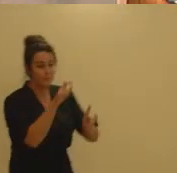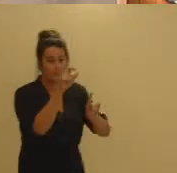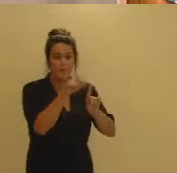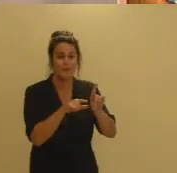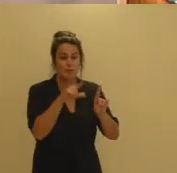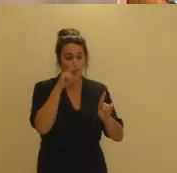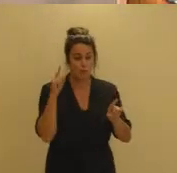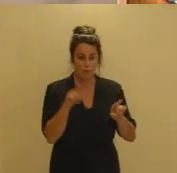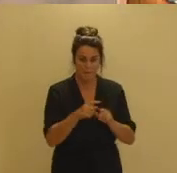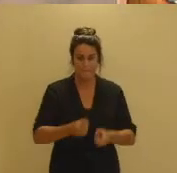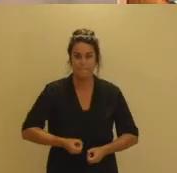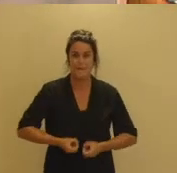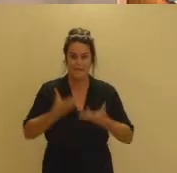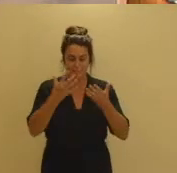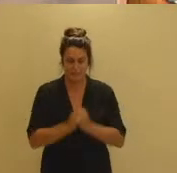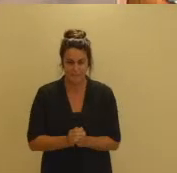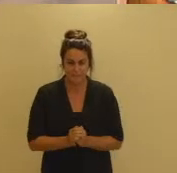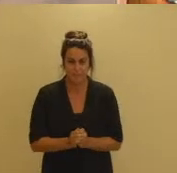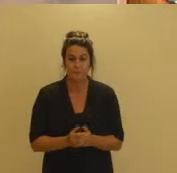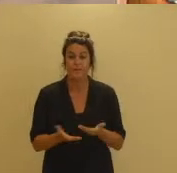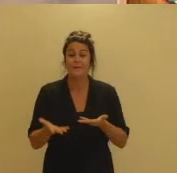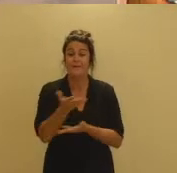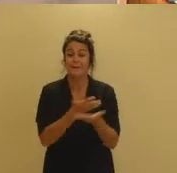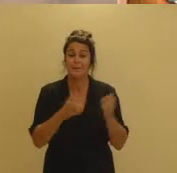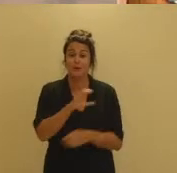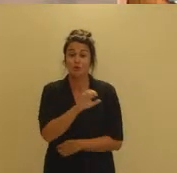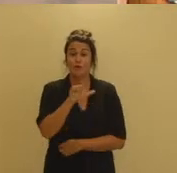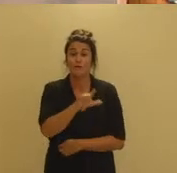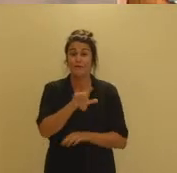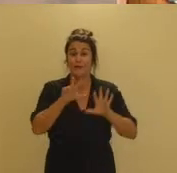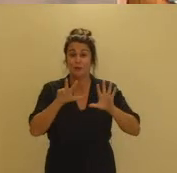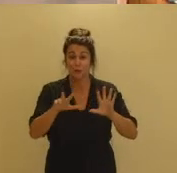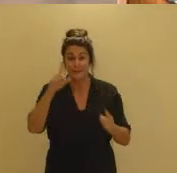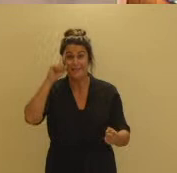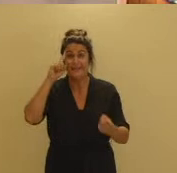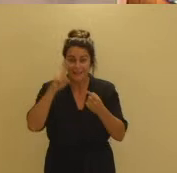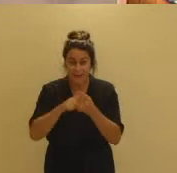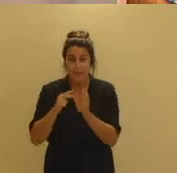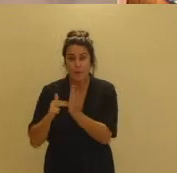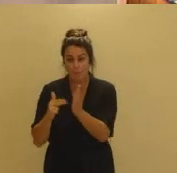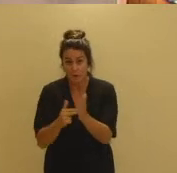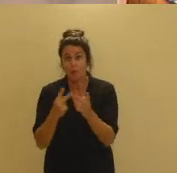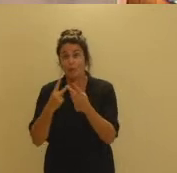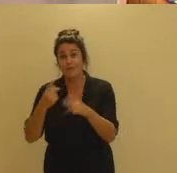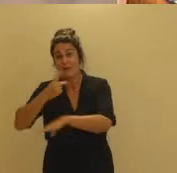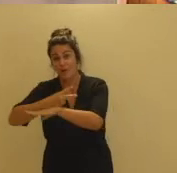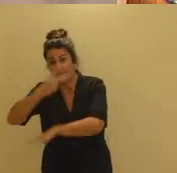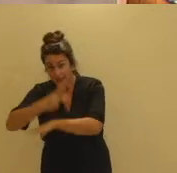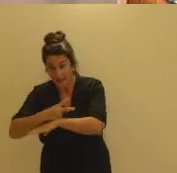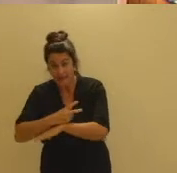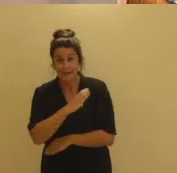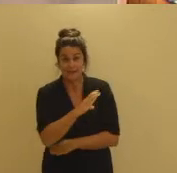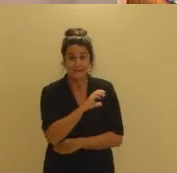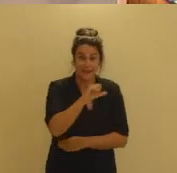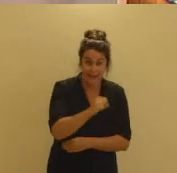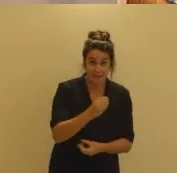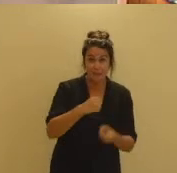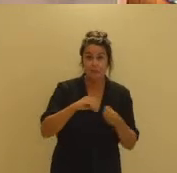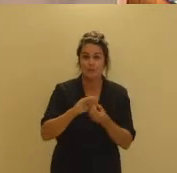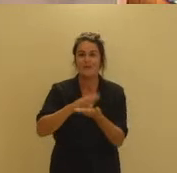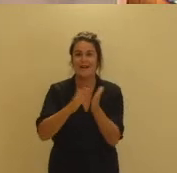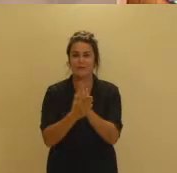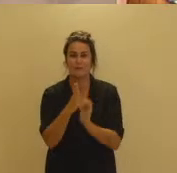Pour la délibération 128 qui porte sur un projet de convention tripartite entre la ville d'Andaye, le CCAS et l'association Bidassoa